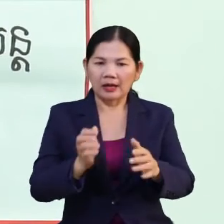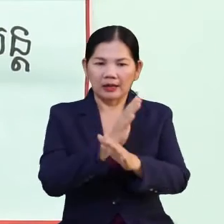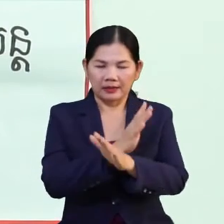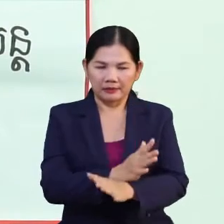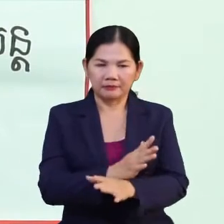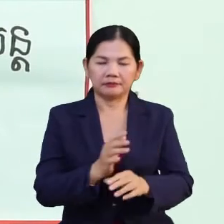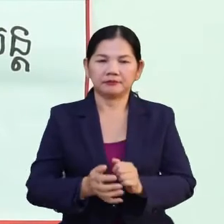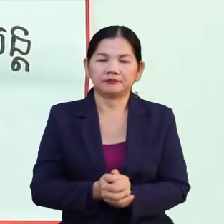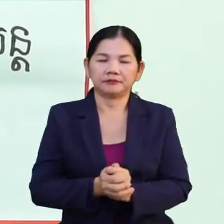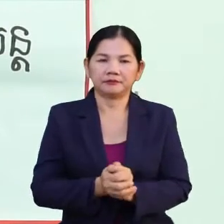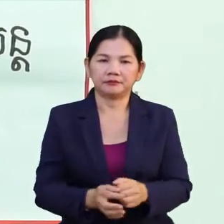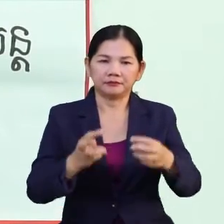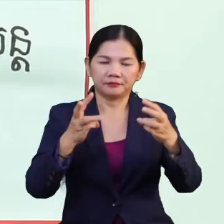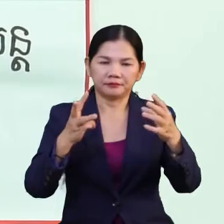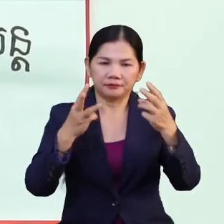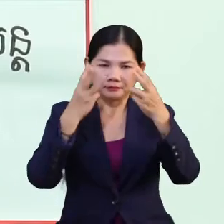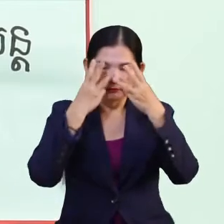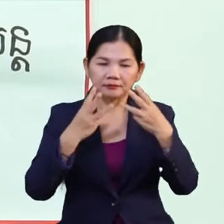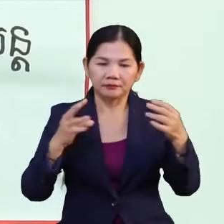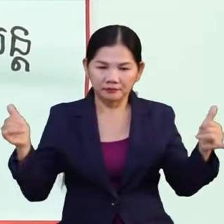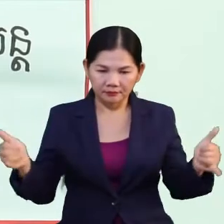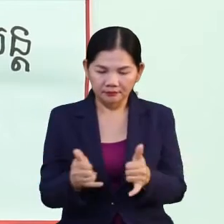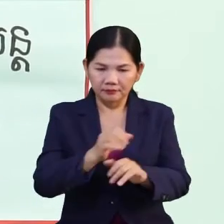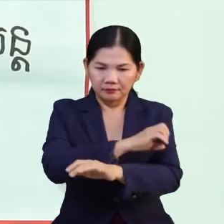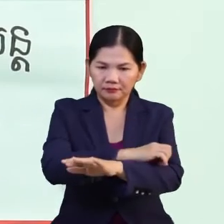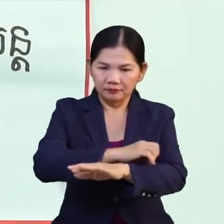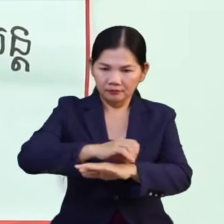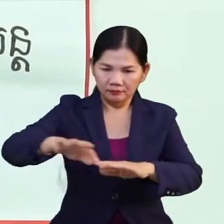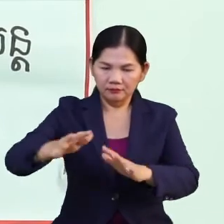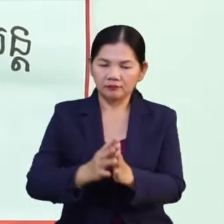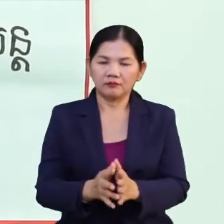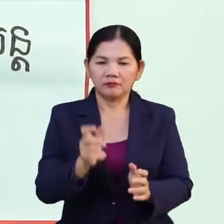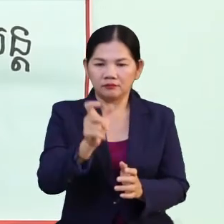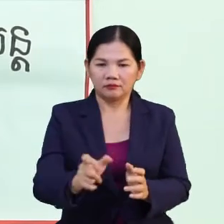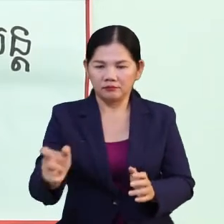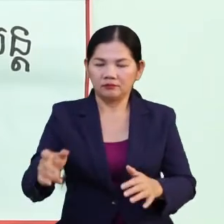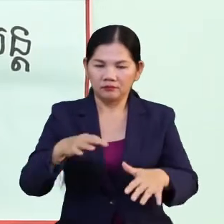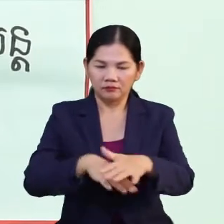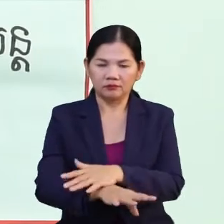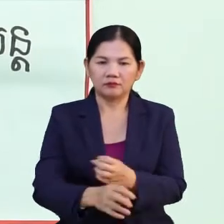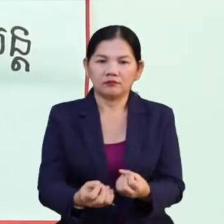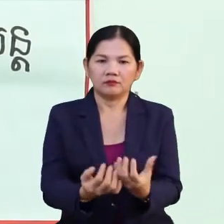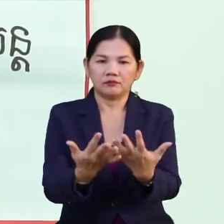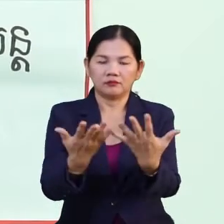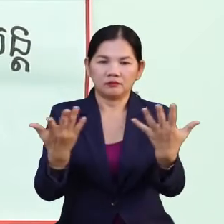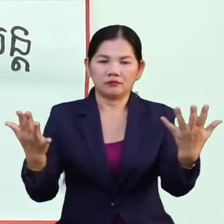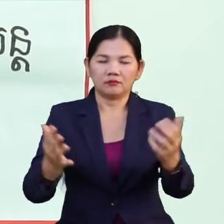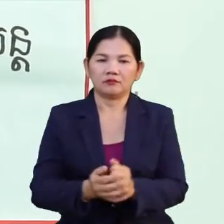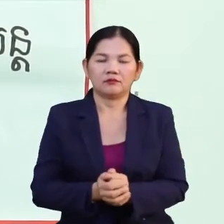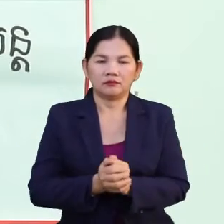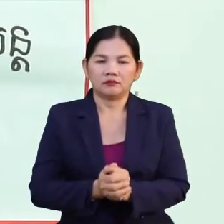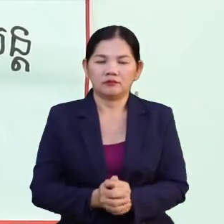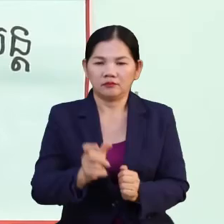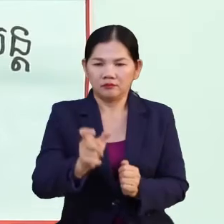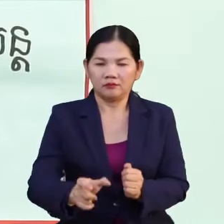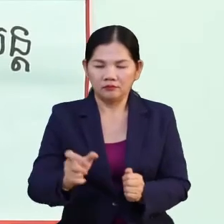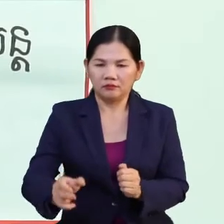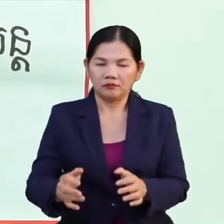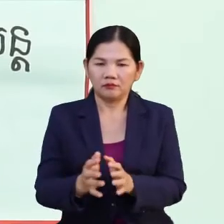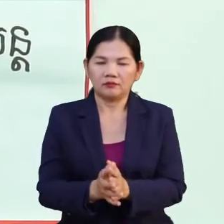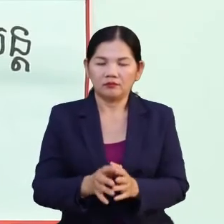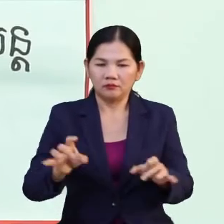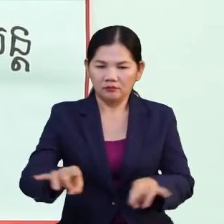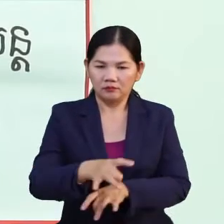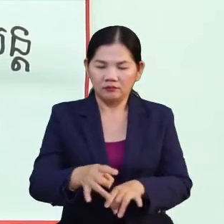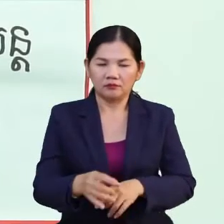តាកន្លែងល្ខោនឬក៏កន្លែងភាពយន្តណាតែមានមនុស្សចូលរួមទស្សនាច្រើនអញ្ចឹងបើមនុស្សល្អអំពើ